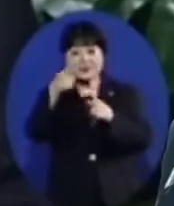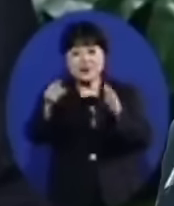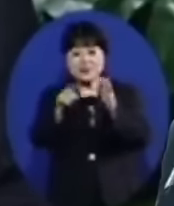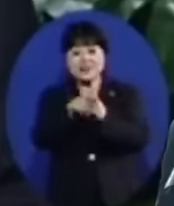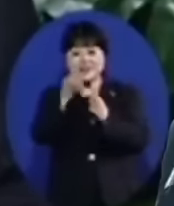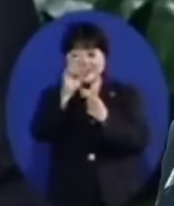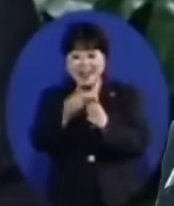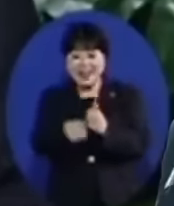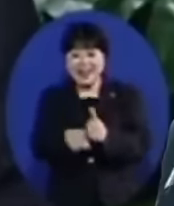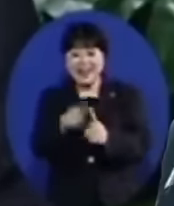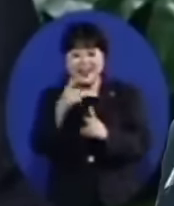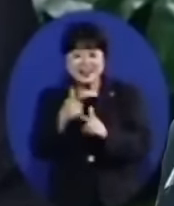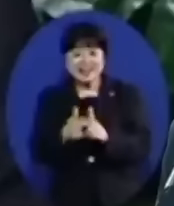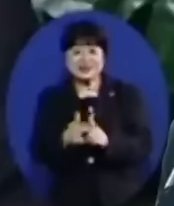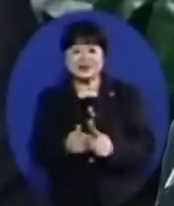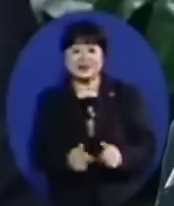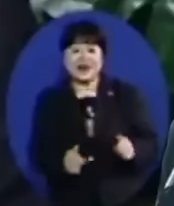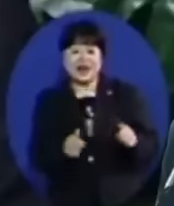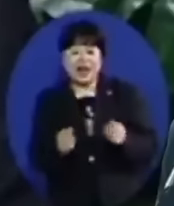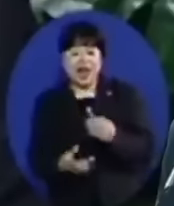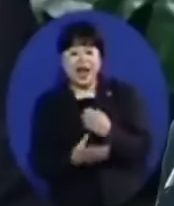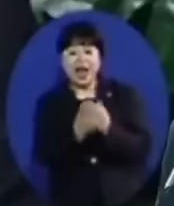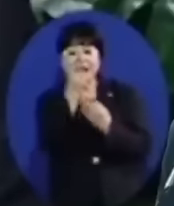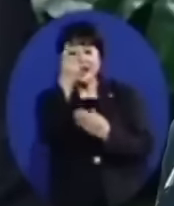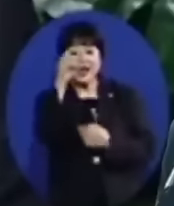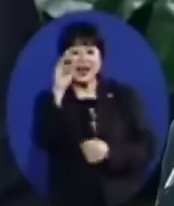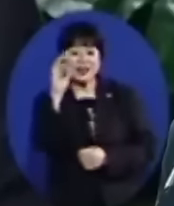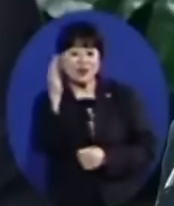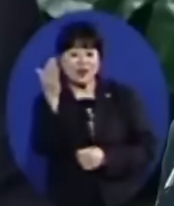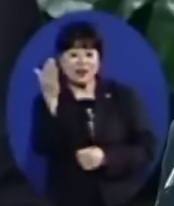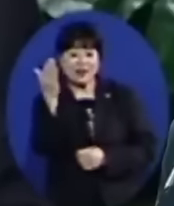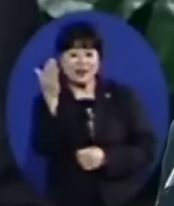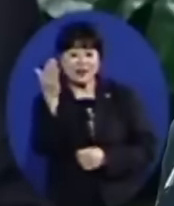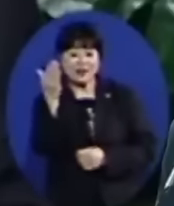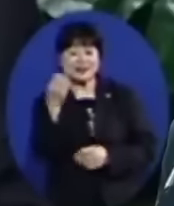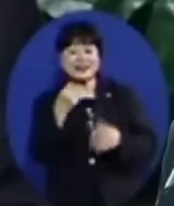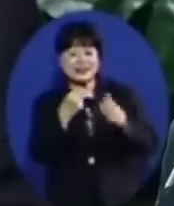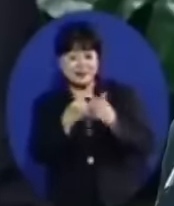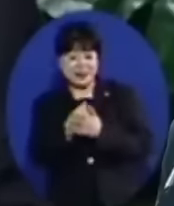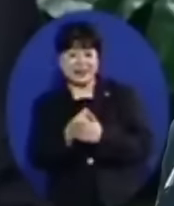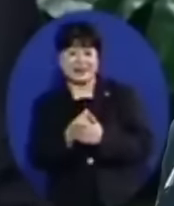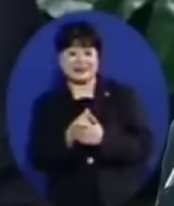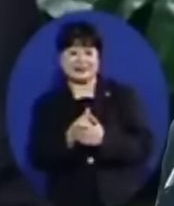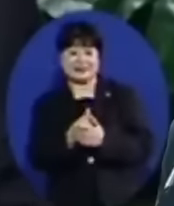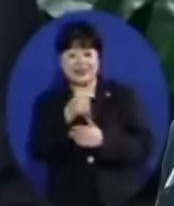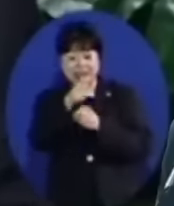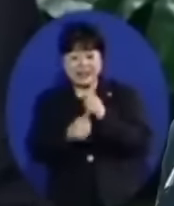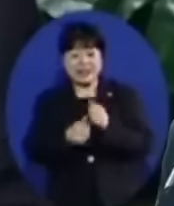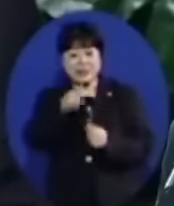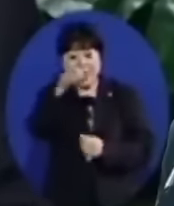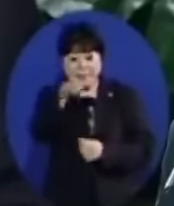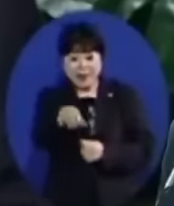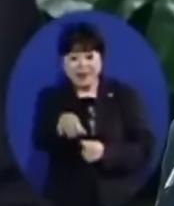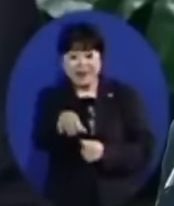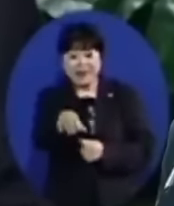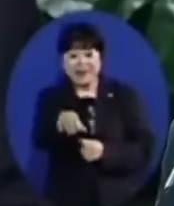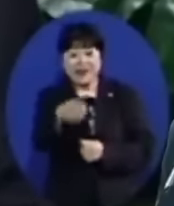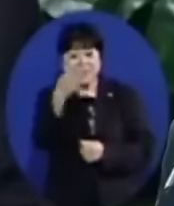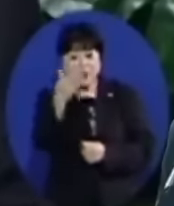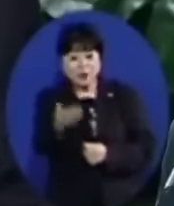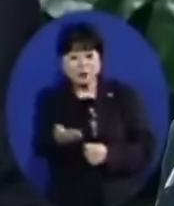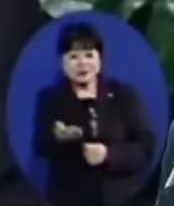때 예수 그리스도와 하나가 되는 것입니다. 그래서 하나님 앞에